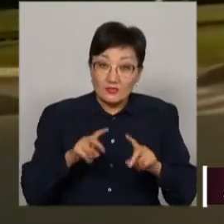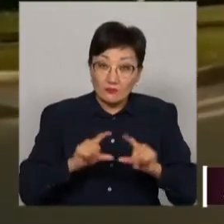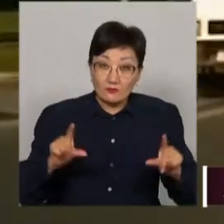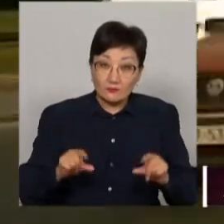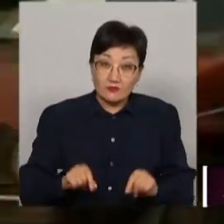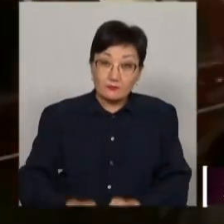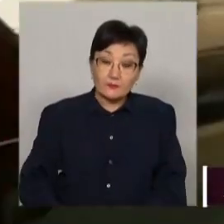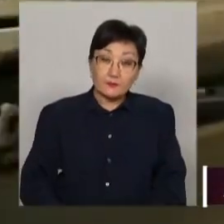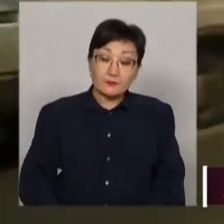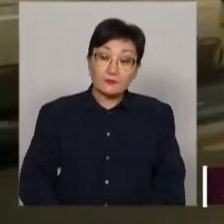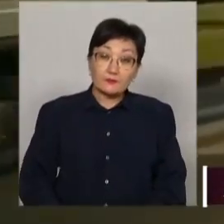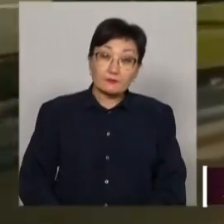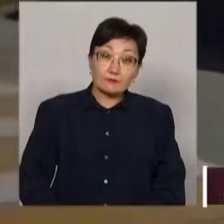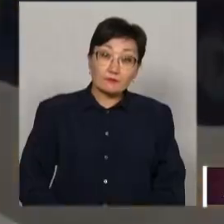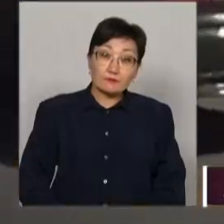ведомстве.